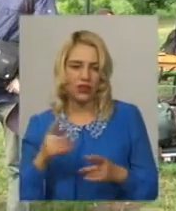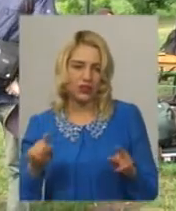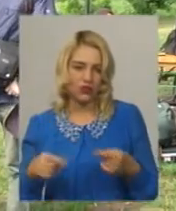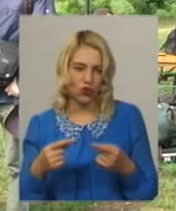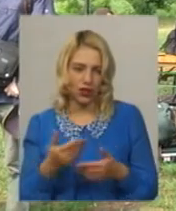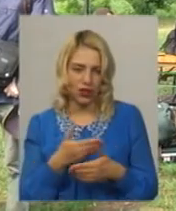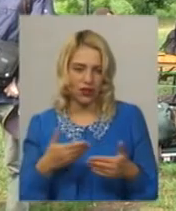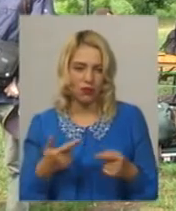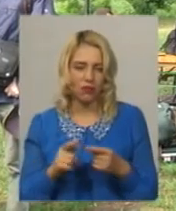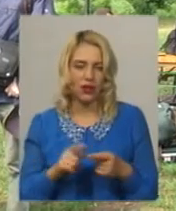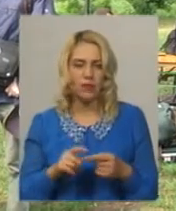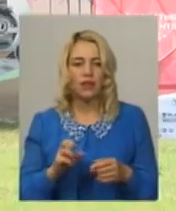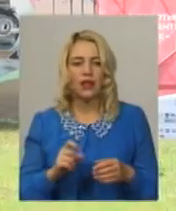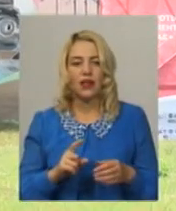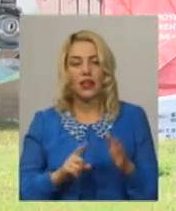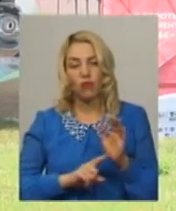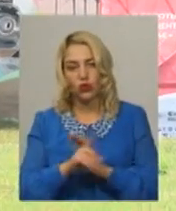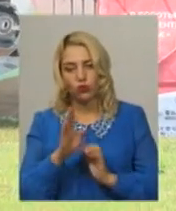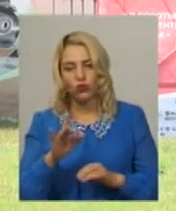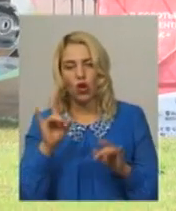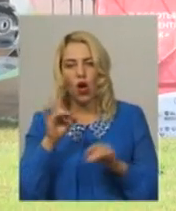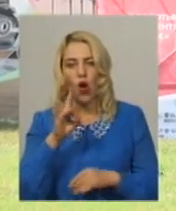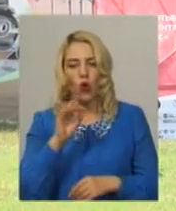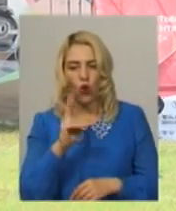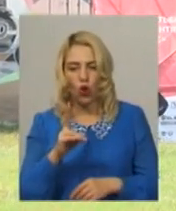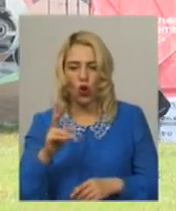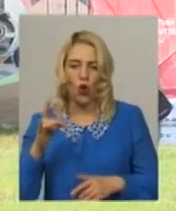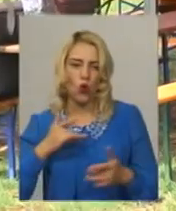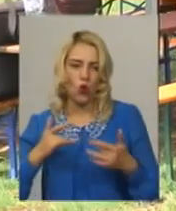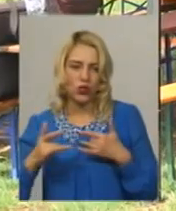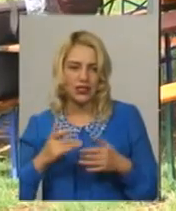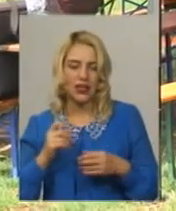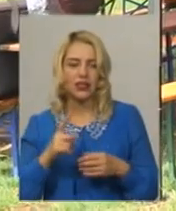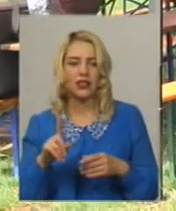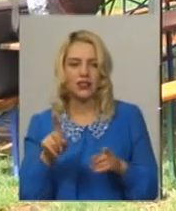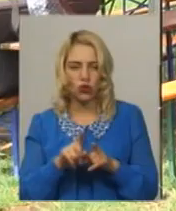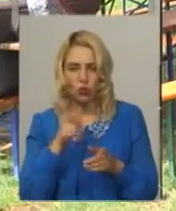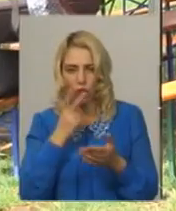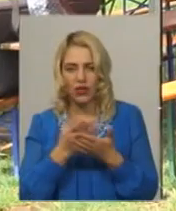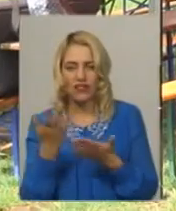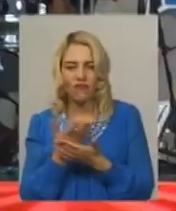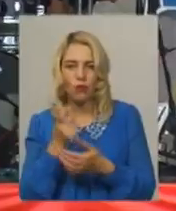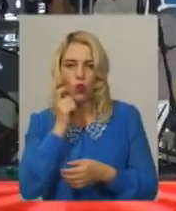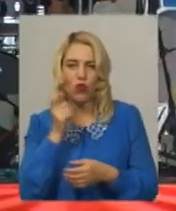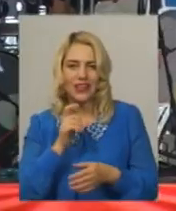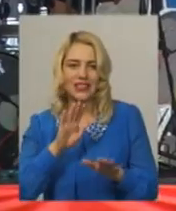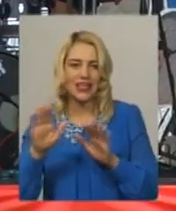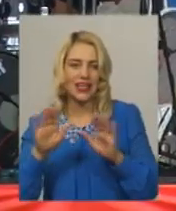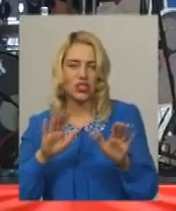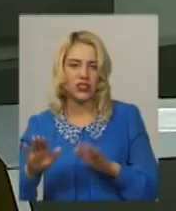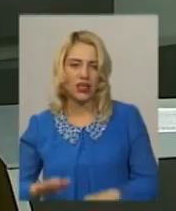на учасників виставки чекає рок-концерт, а також показ фільмів українських режисерів. Андрій Гуманий, Володимир Зеленчуковський, новини.